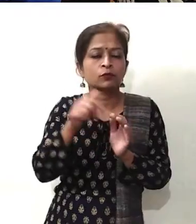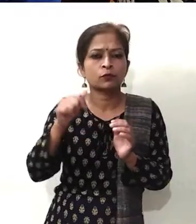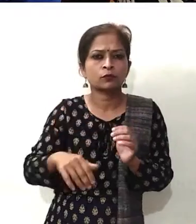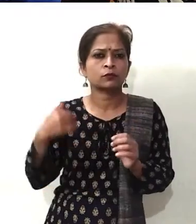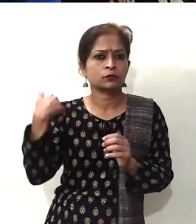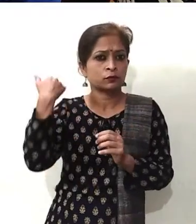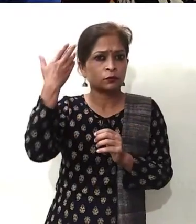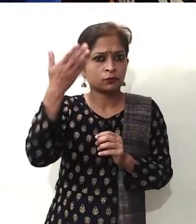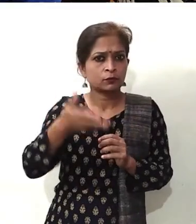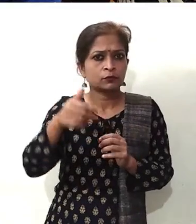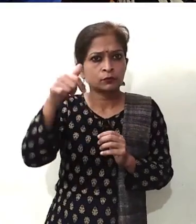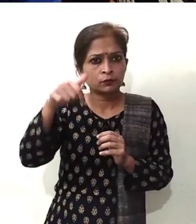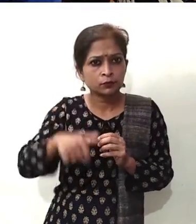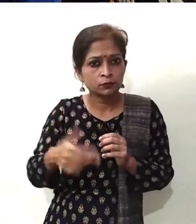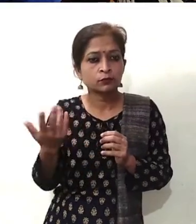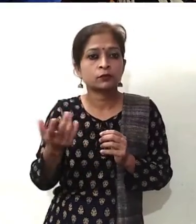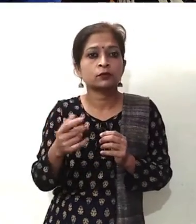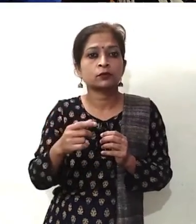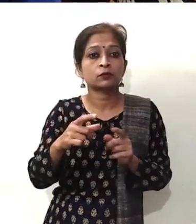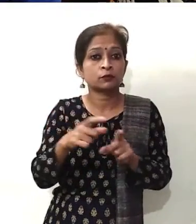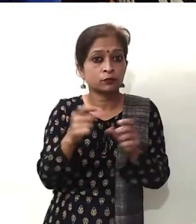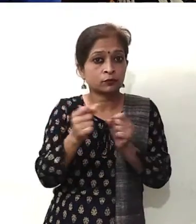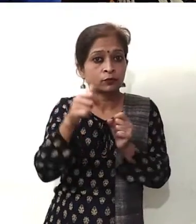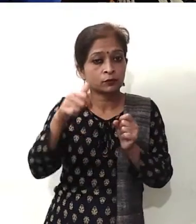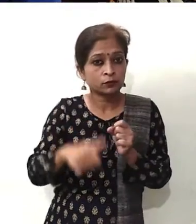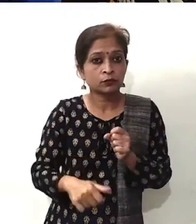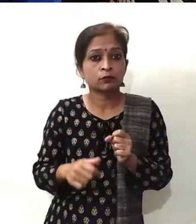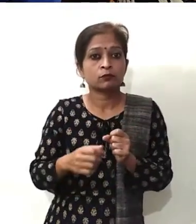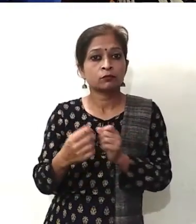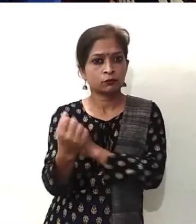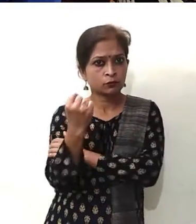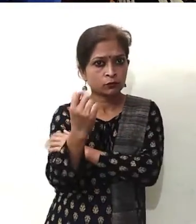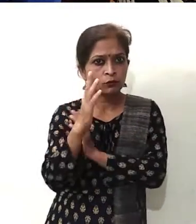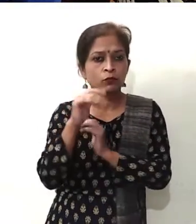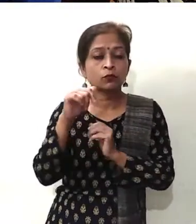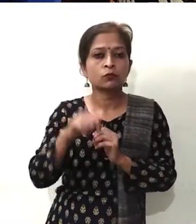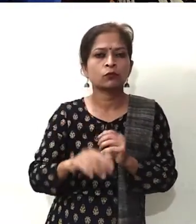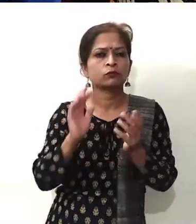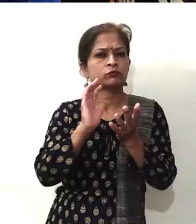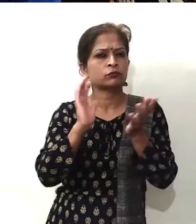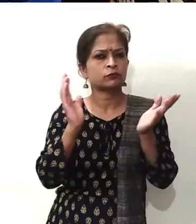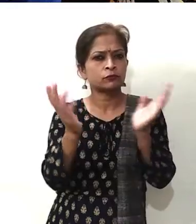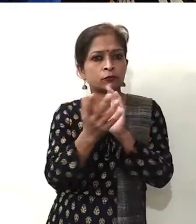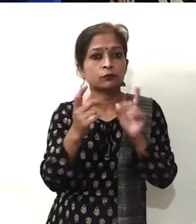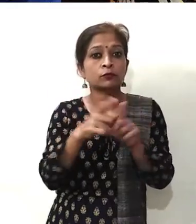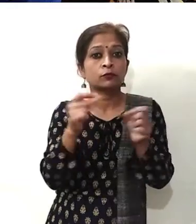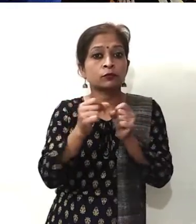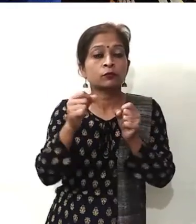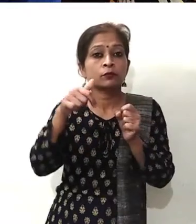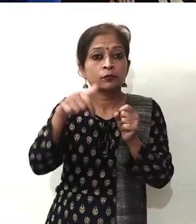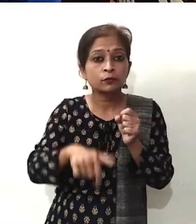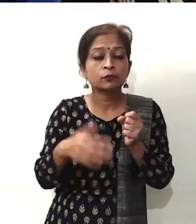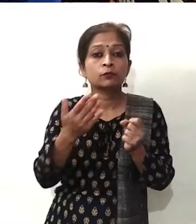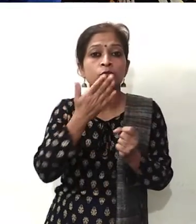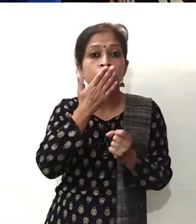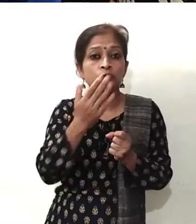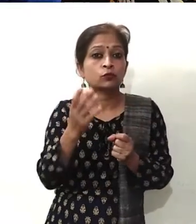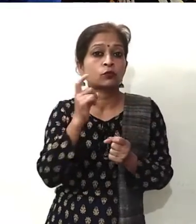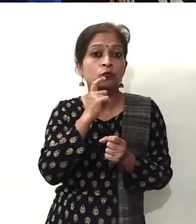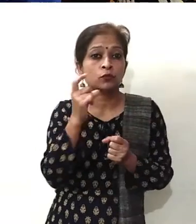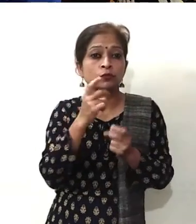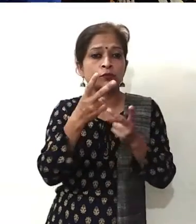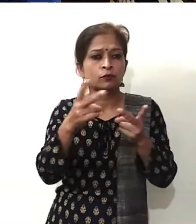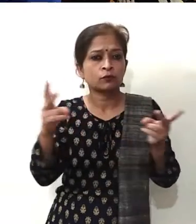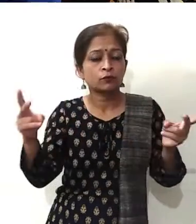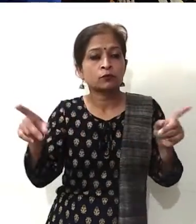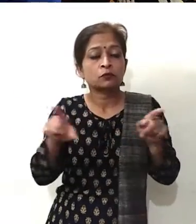साथ और भी सशक्त हुई है। और आज देश दुनिया में द्रोण नगरी या देहरादून एजुकेशन हब के रूप में आकाश में सूर्य